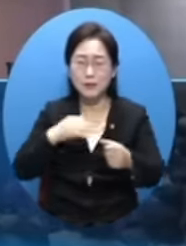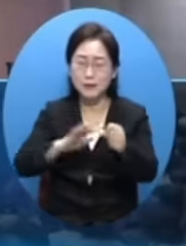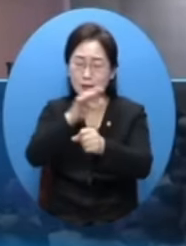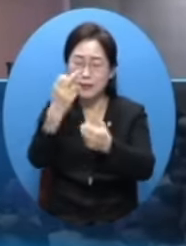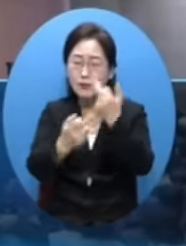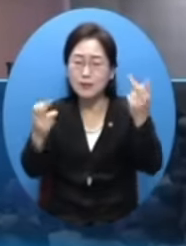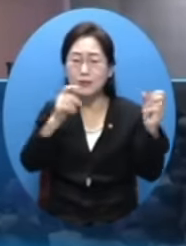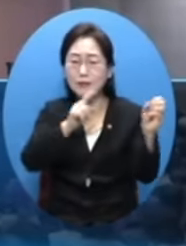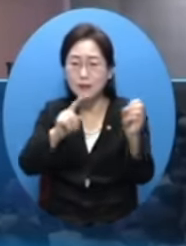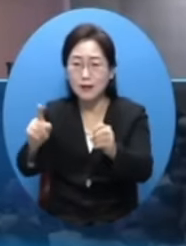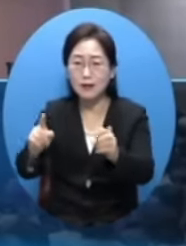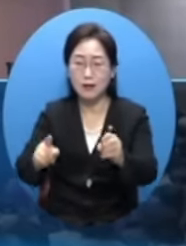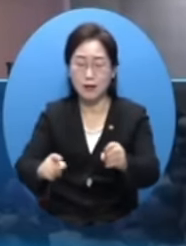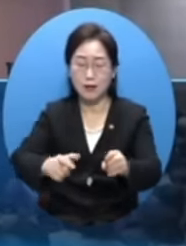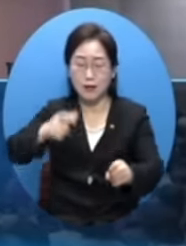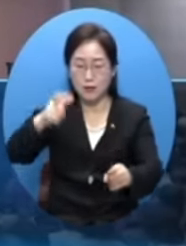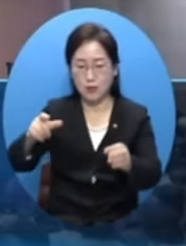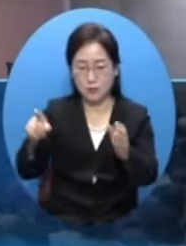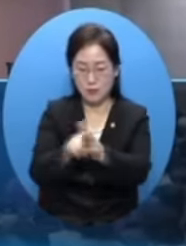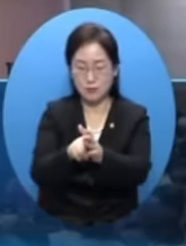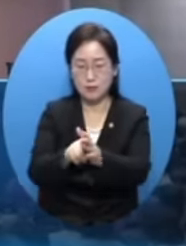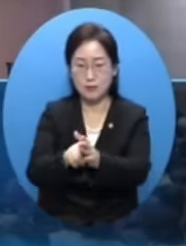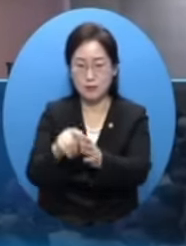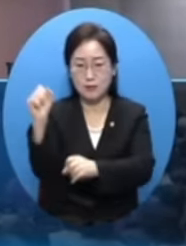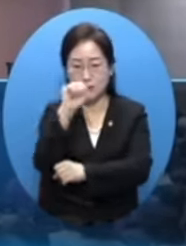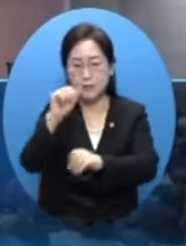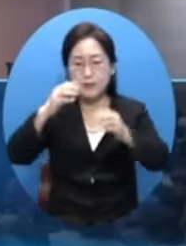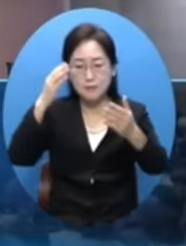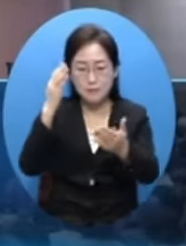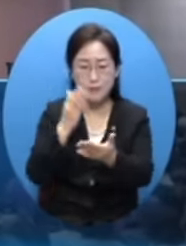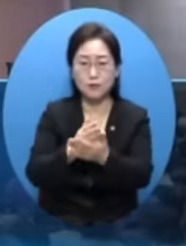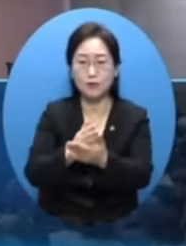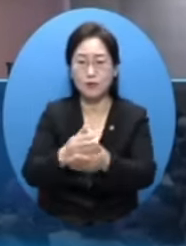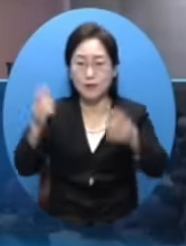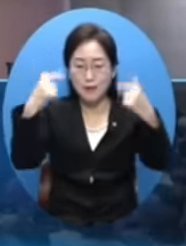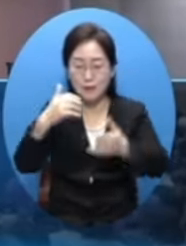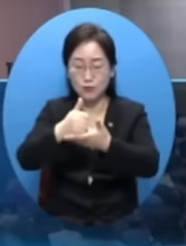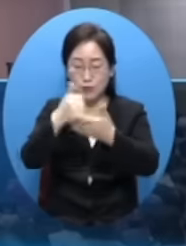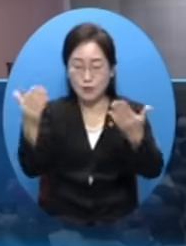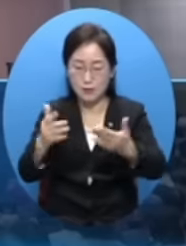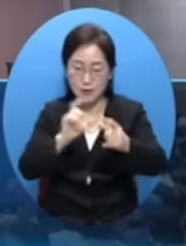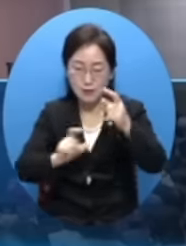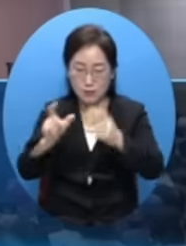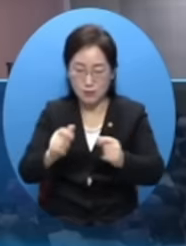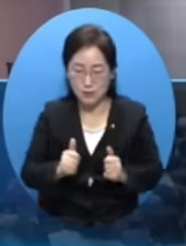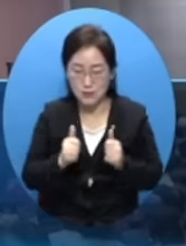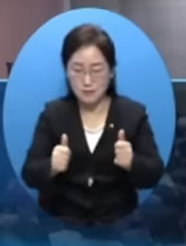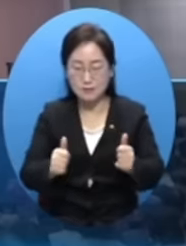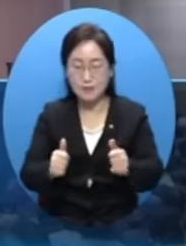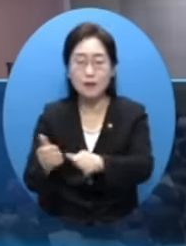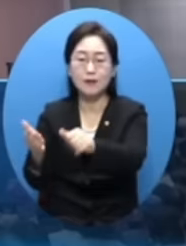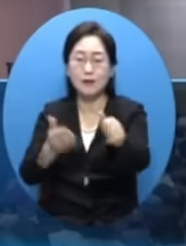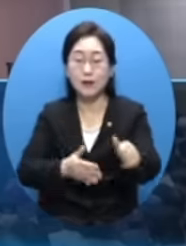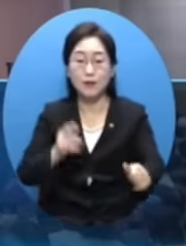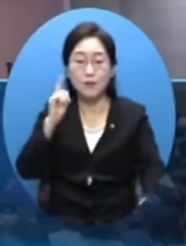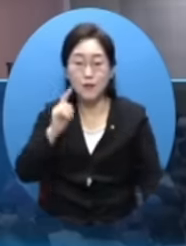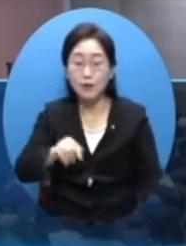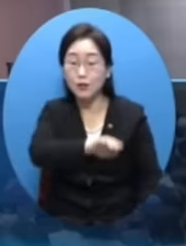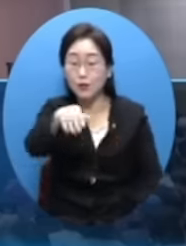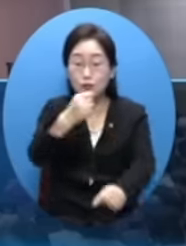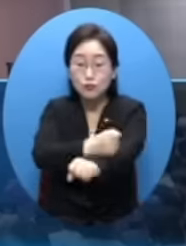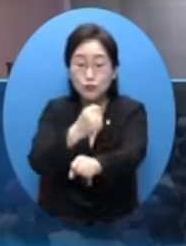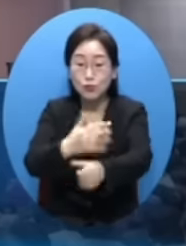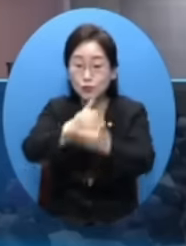형제들아 견실하며 흔들리지 말고 항상 주의 일에 더욱 힘쓰는 자들이 되라. 이는 너희 수고가 주